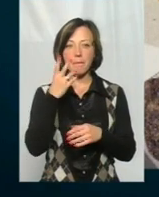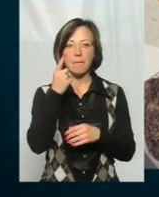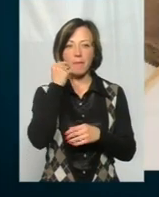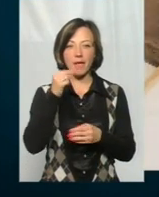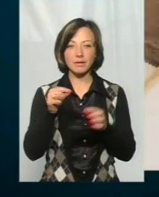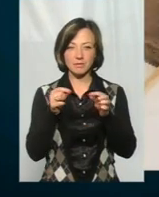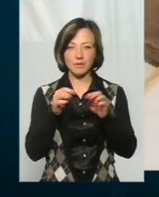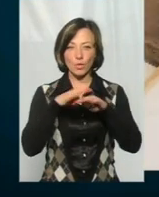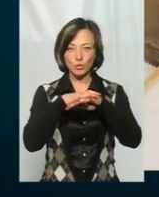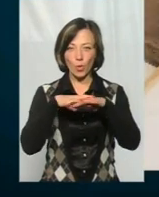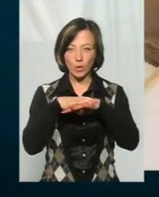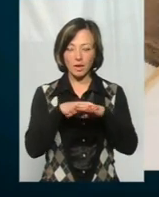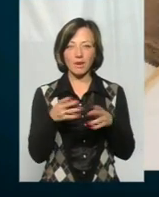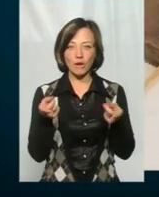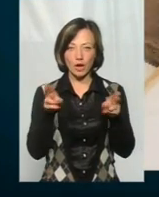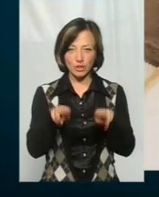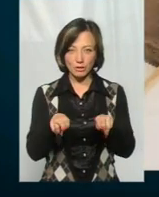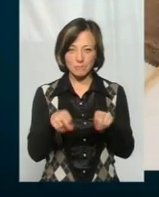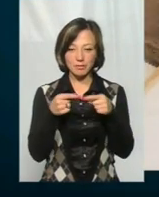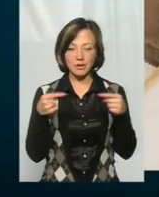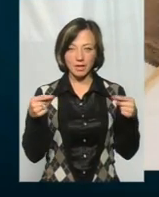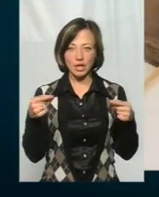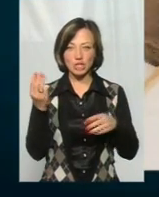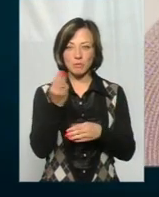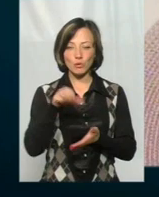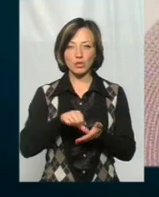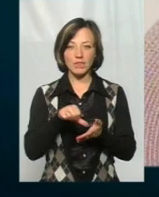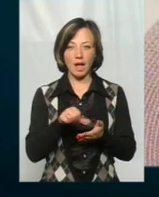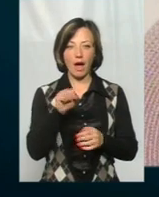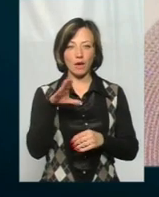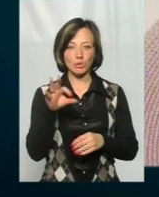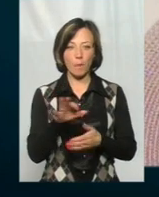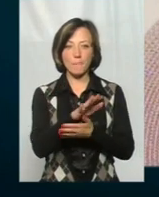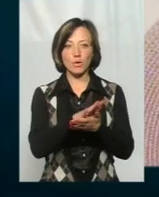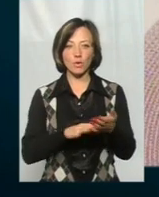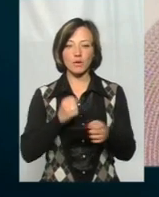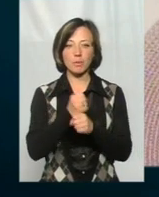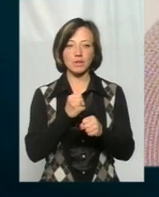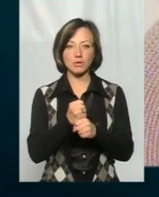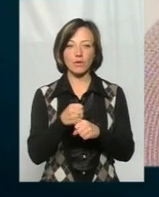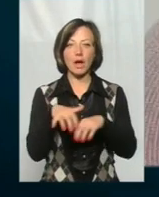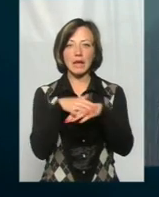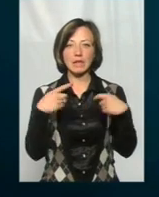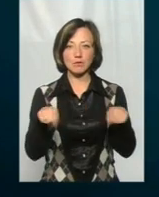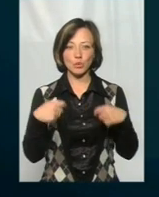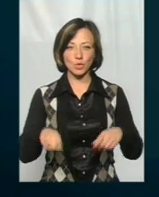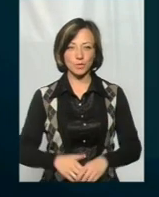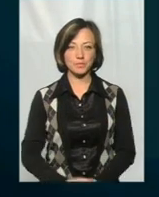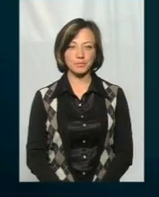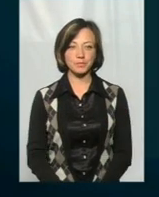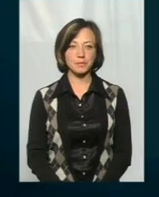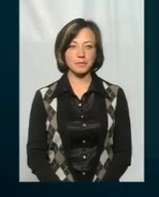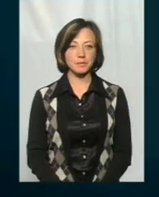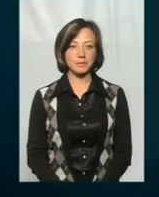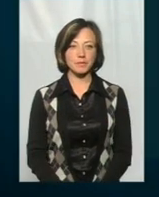сотах. Для нього, як і решти продукції, шепетівські атовці-кооператори продовжують напрацьовувати ринки збуту. Продажі